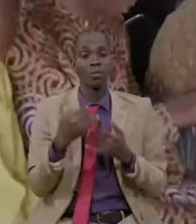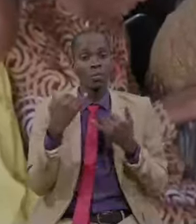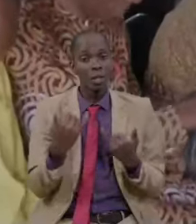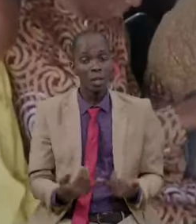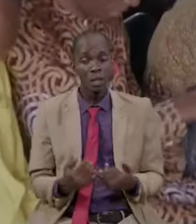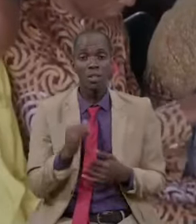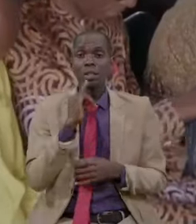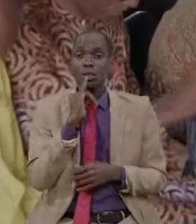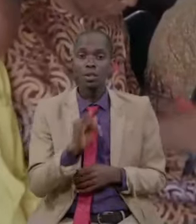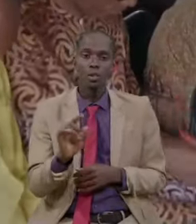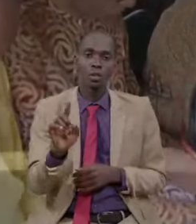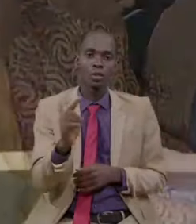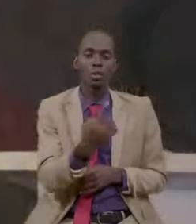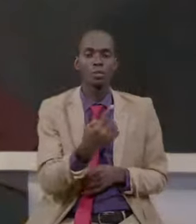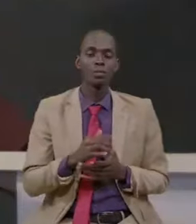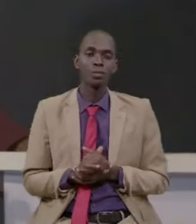tour.